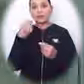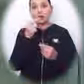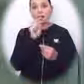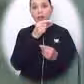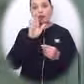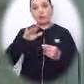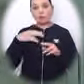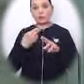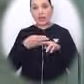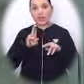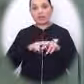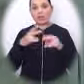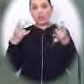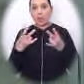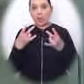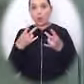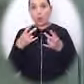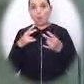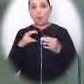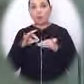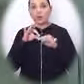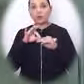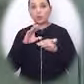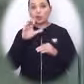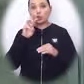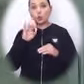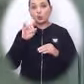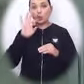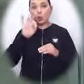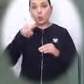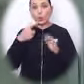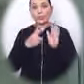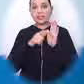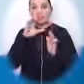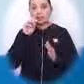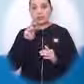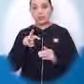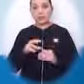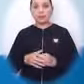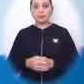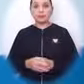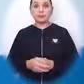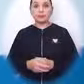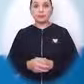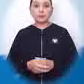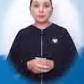и после этого необходимо проложить строчку на 0,7 сантиметра.